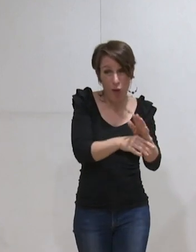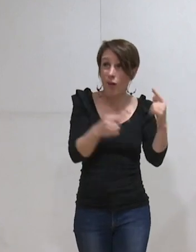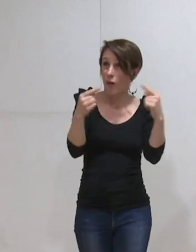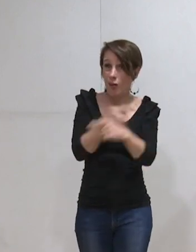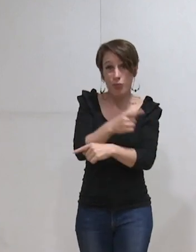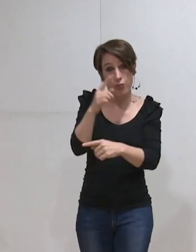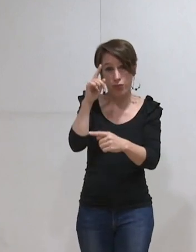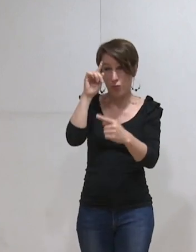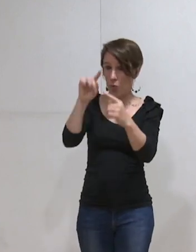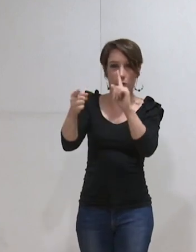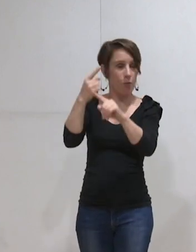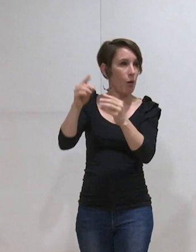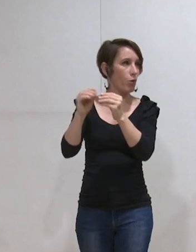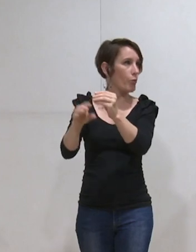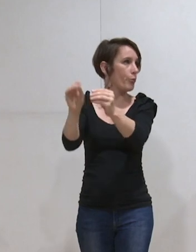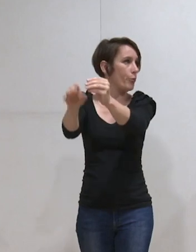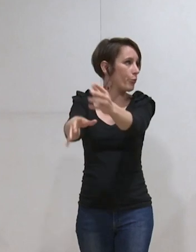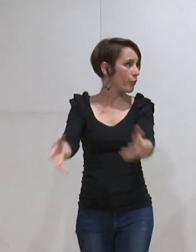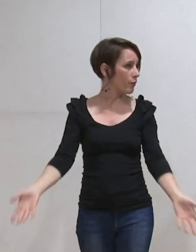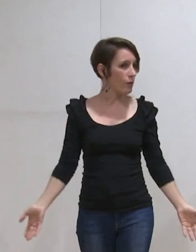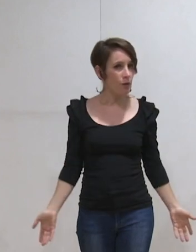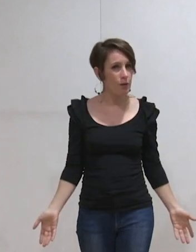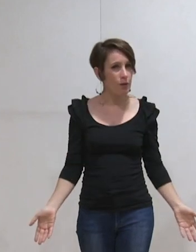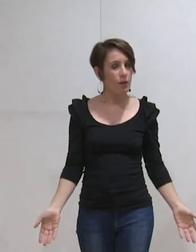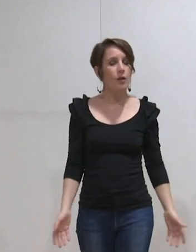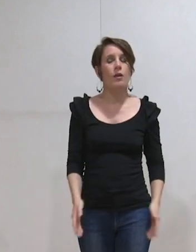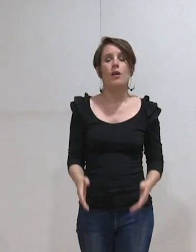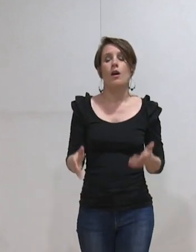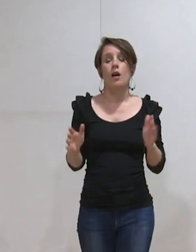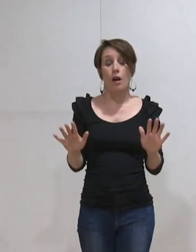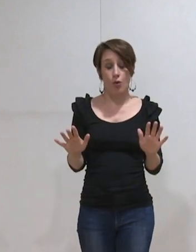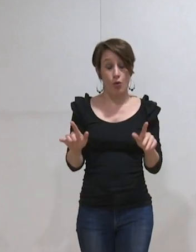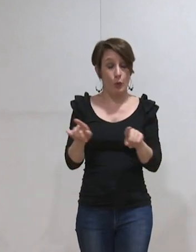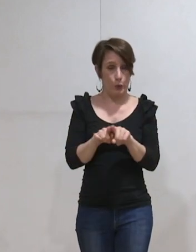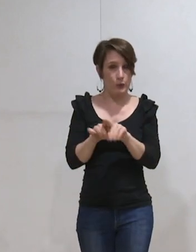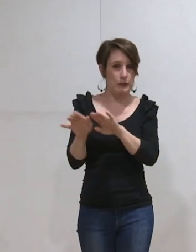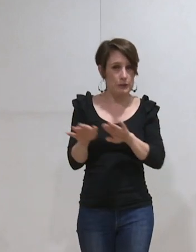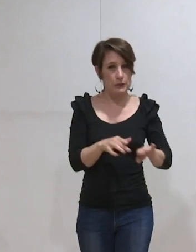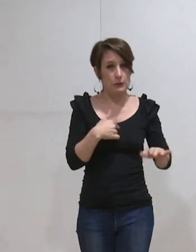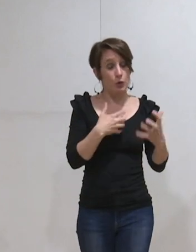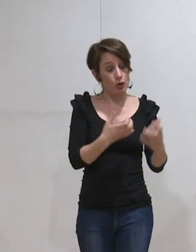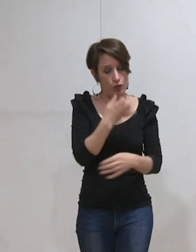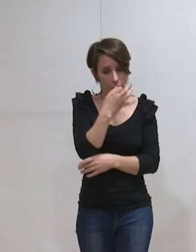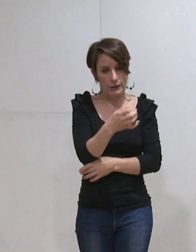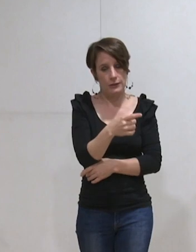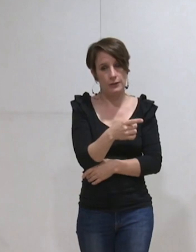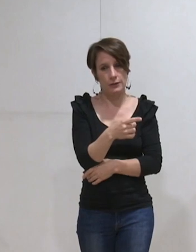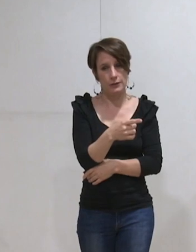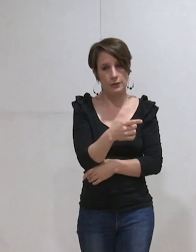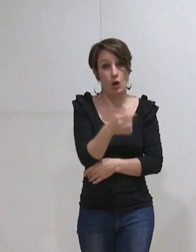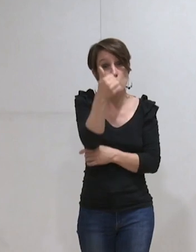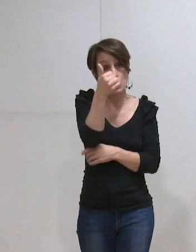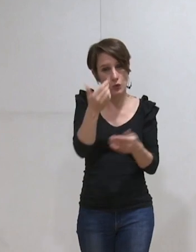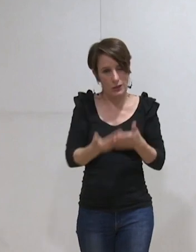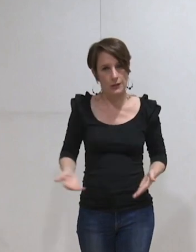l'emporte-pièce que vous avez prise par ailleurs je je voulais enfin attirer moi votre attention sur euh un cas